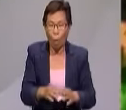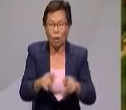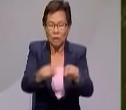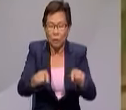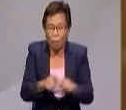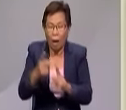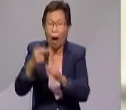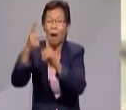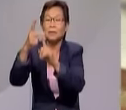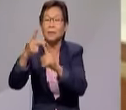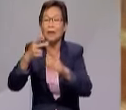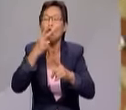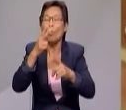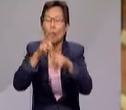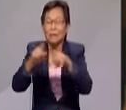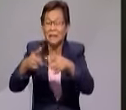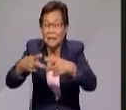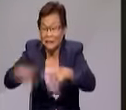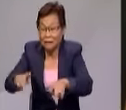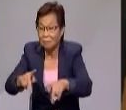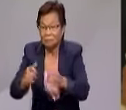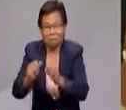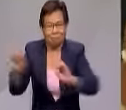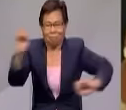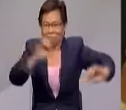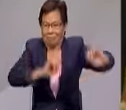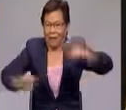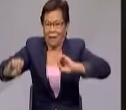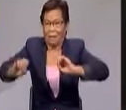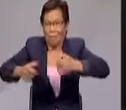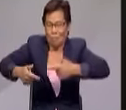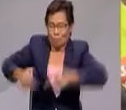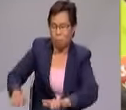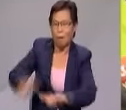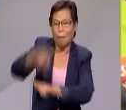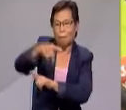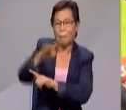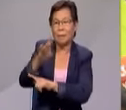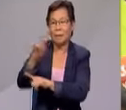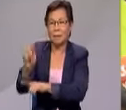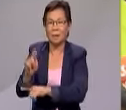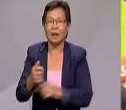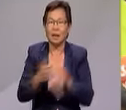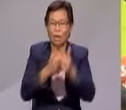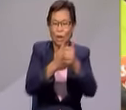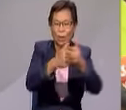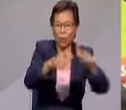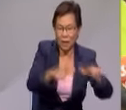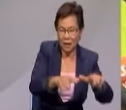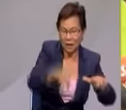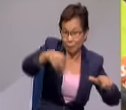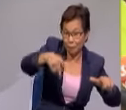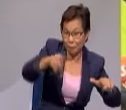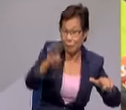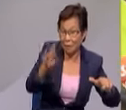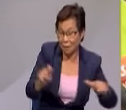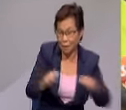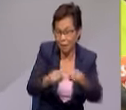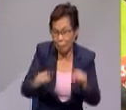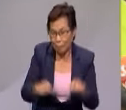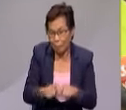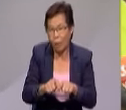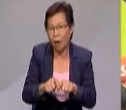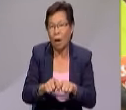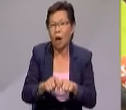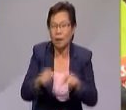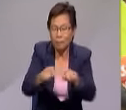merokok di dalam premis mereka tanpa kebenaran PBT. Mengikut lesen PBT, kawasan operasi